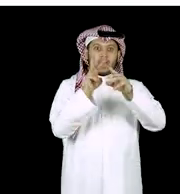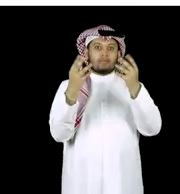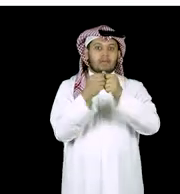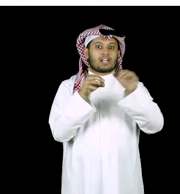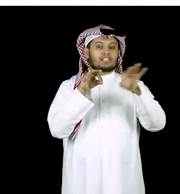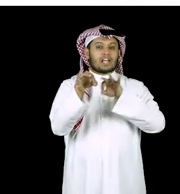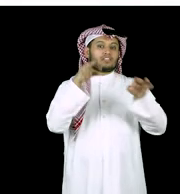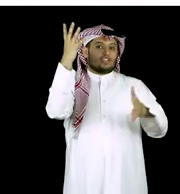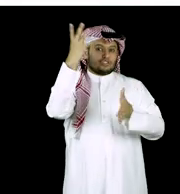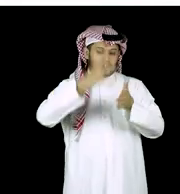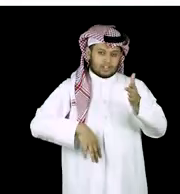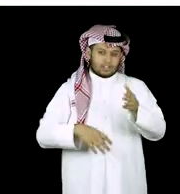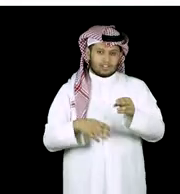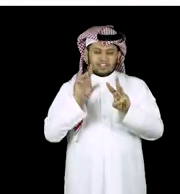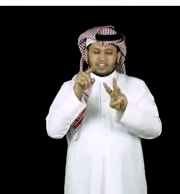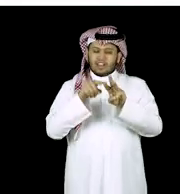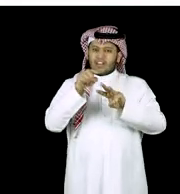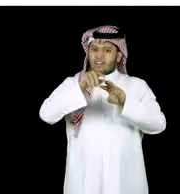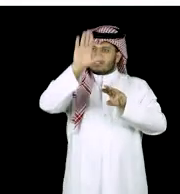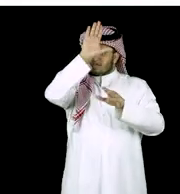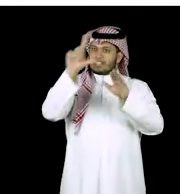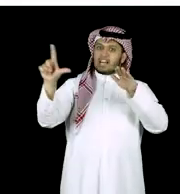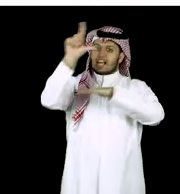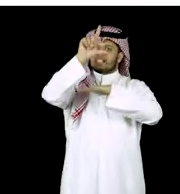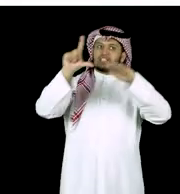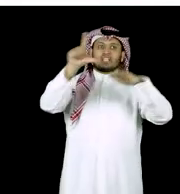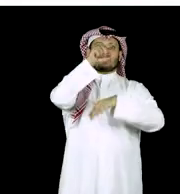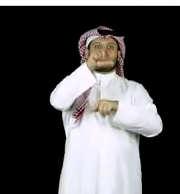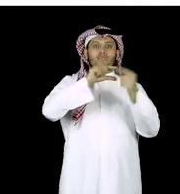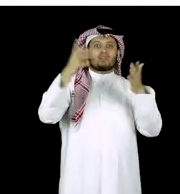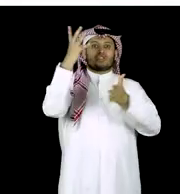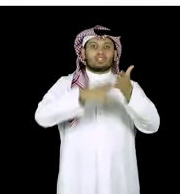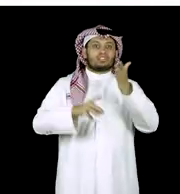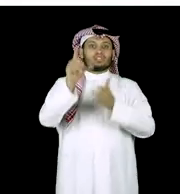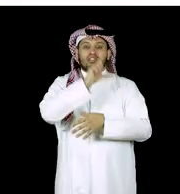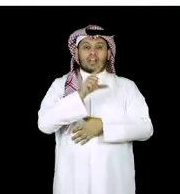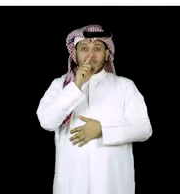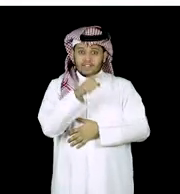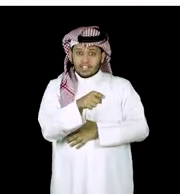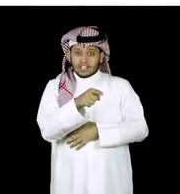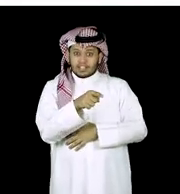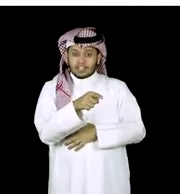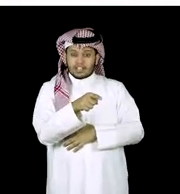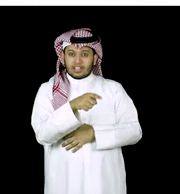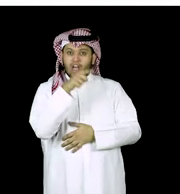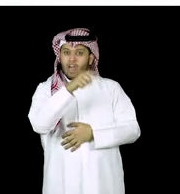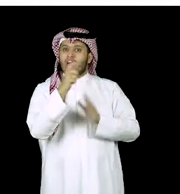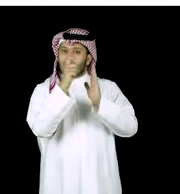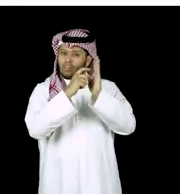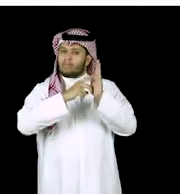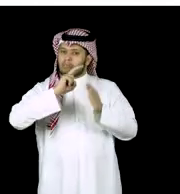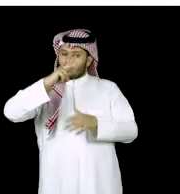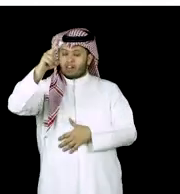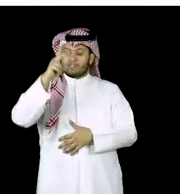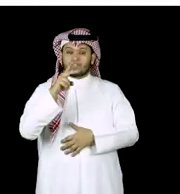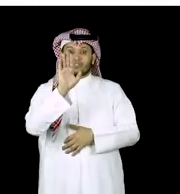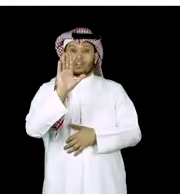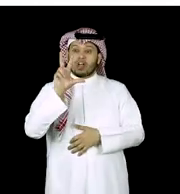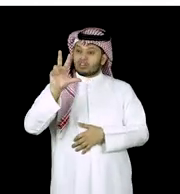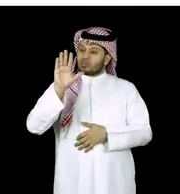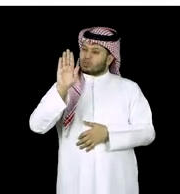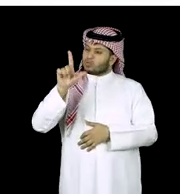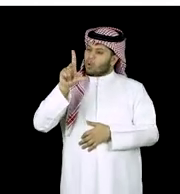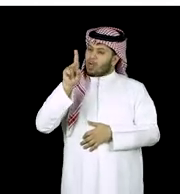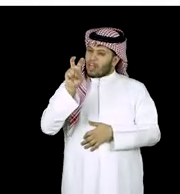الشرعية. السلطات الثلاث في السياسة الشرعية وفي النظم الأخرى: أولا